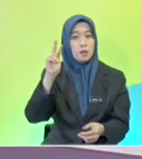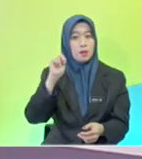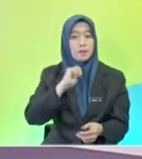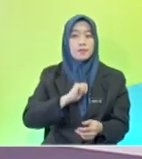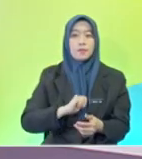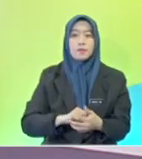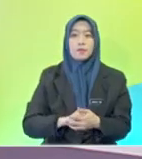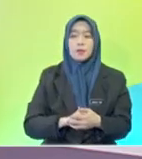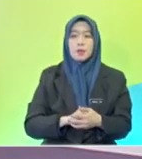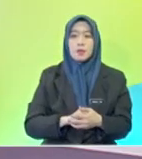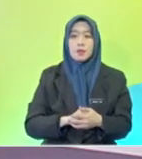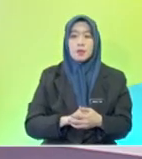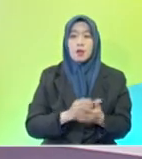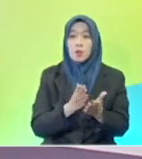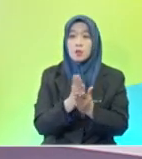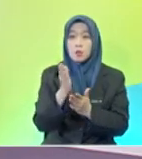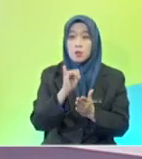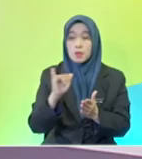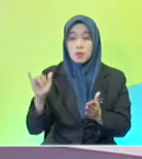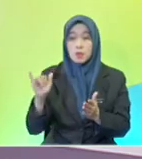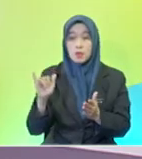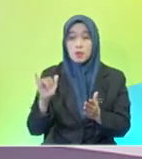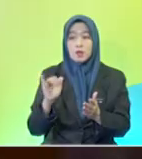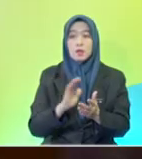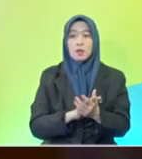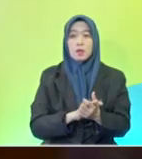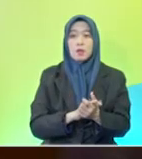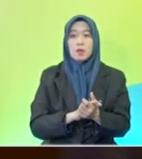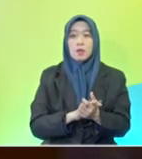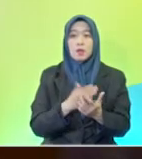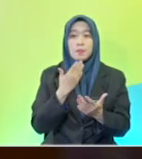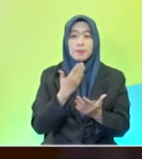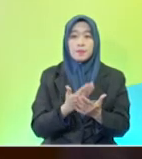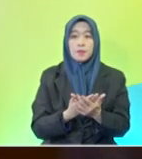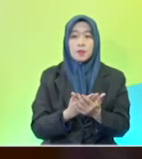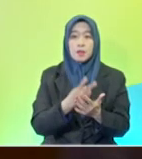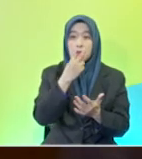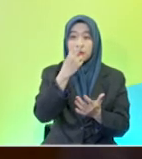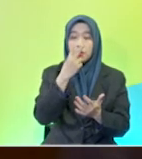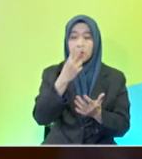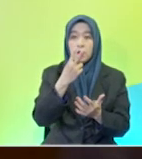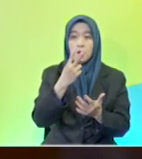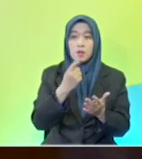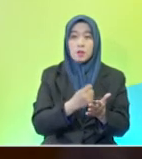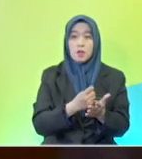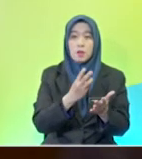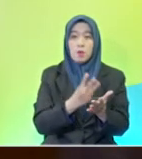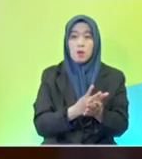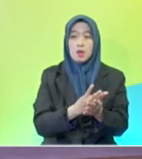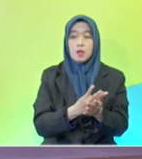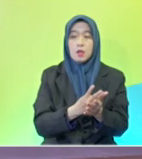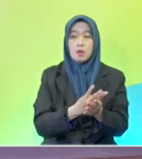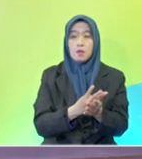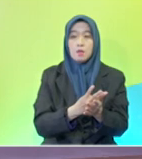nak dengarkan kumpulan yang seterusnya ke Ustazah? Ya. Okey, baiklah. Kita lihat tanda wakaf yang